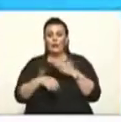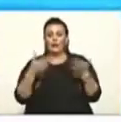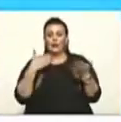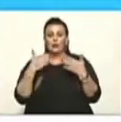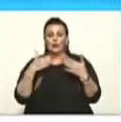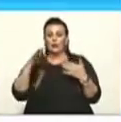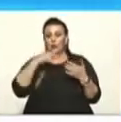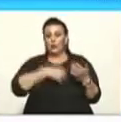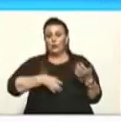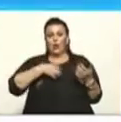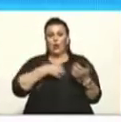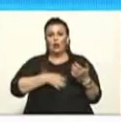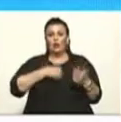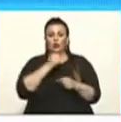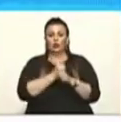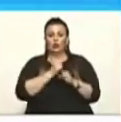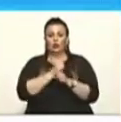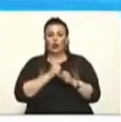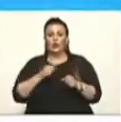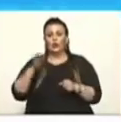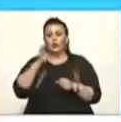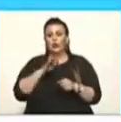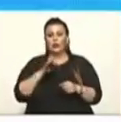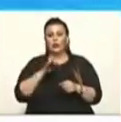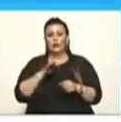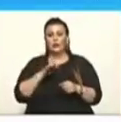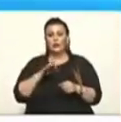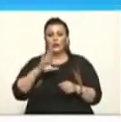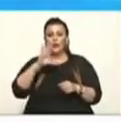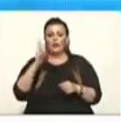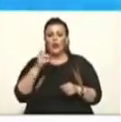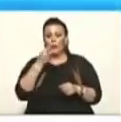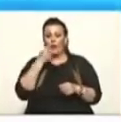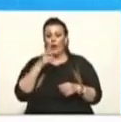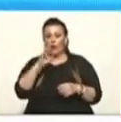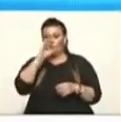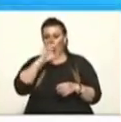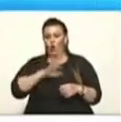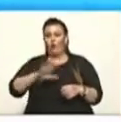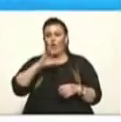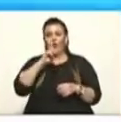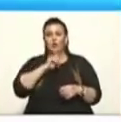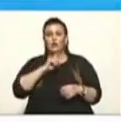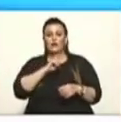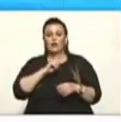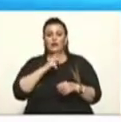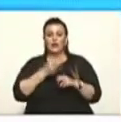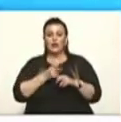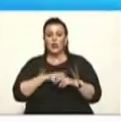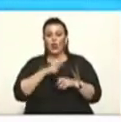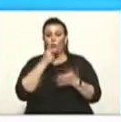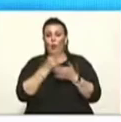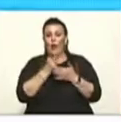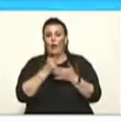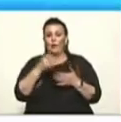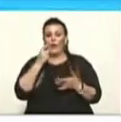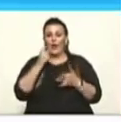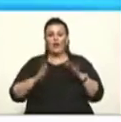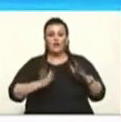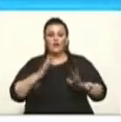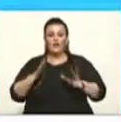ən mühüm elementlərdir. Və Bakı Dövlət Universiteti bu baxımdan ən fəal